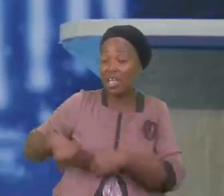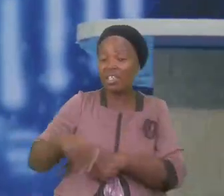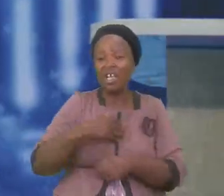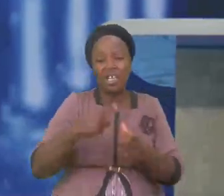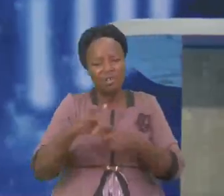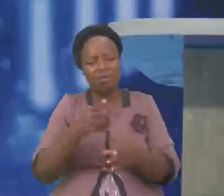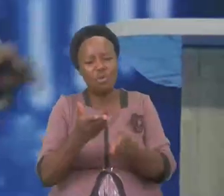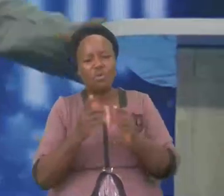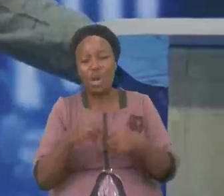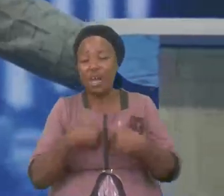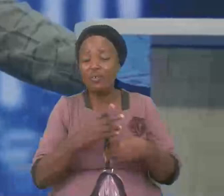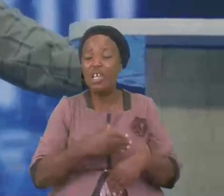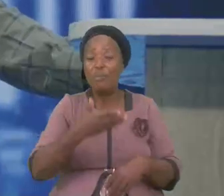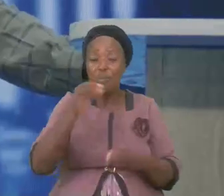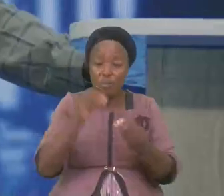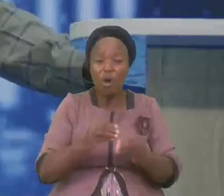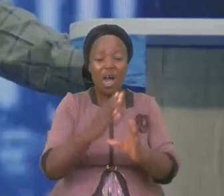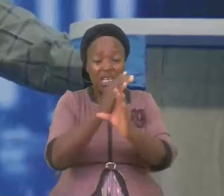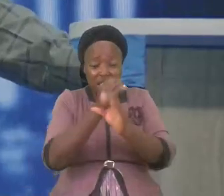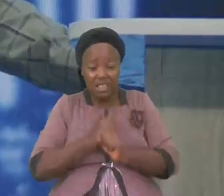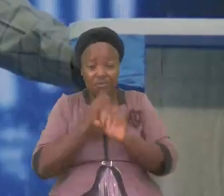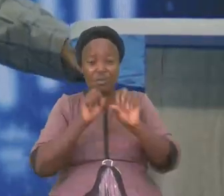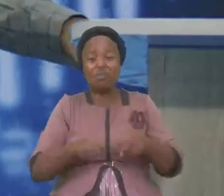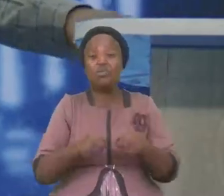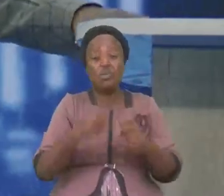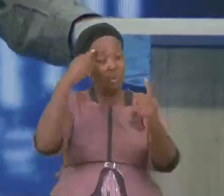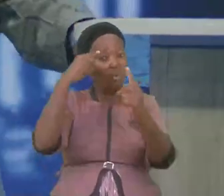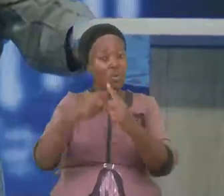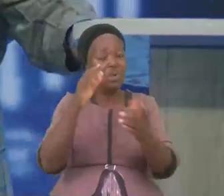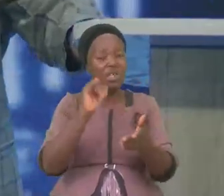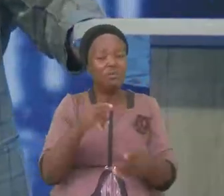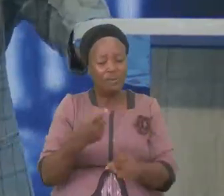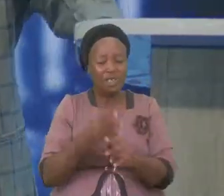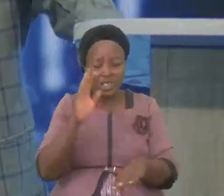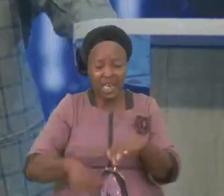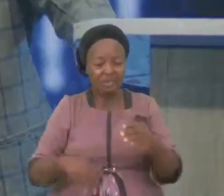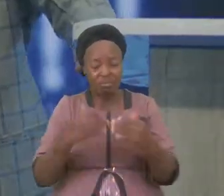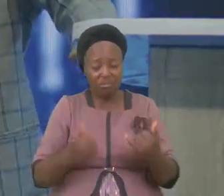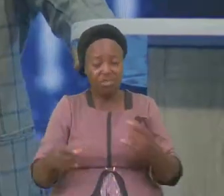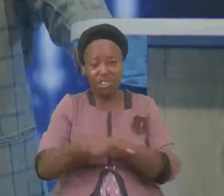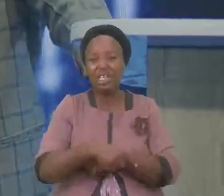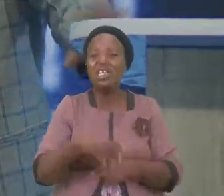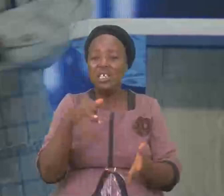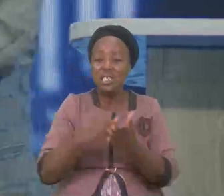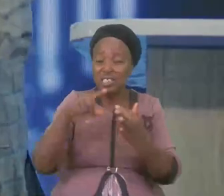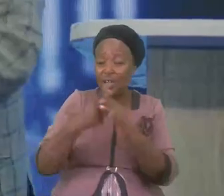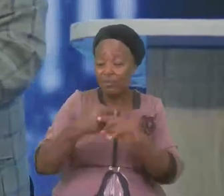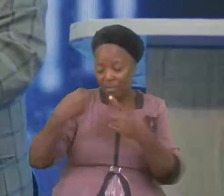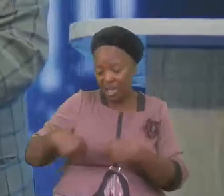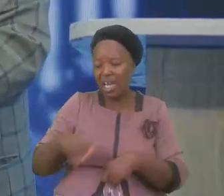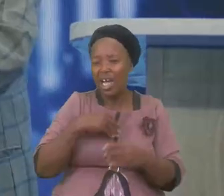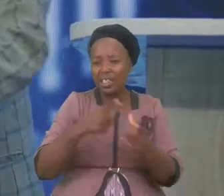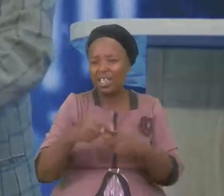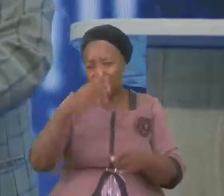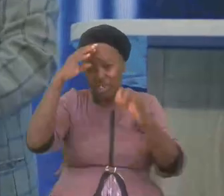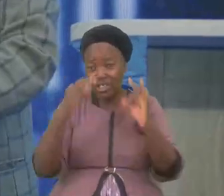veux des objectifs plus réalisables. Et ça commence dans le cœur. Et si tu peux prendre ta décision